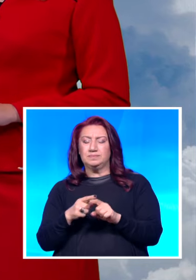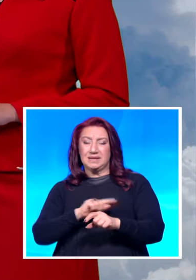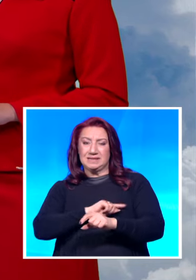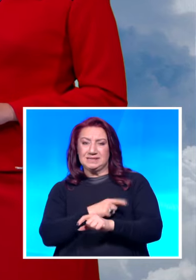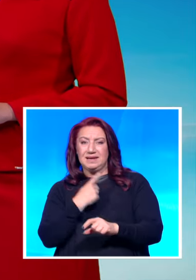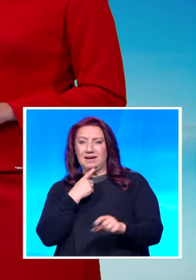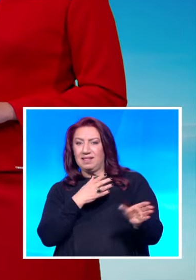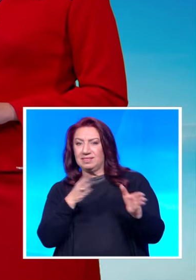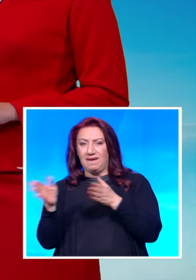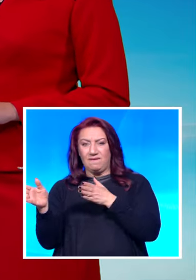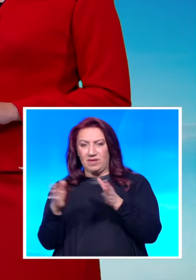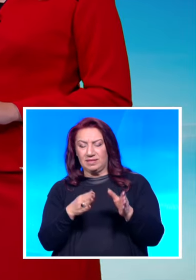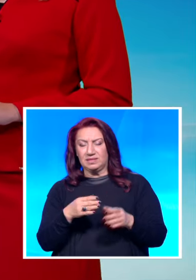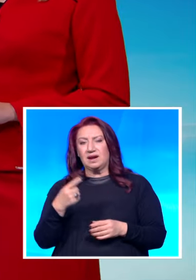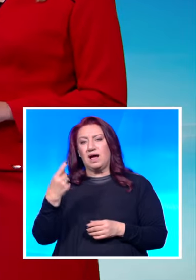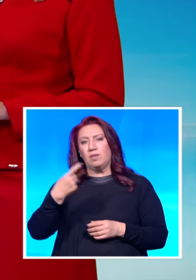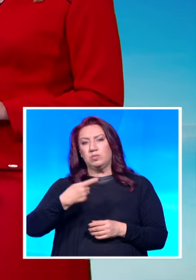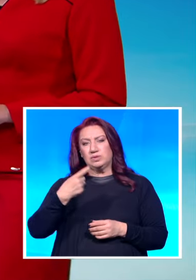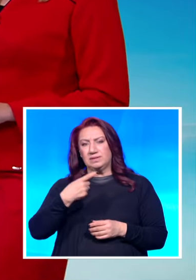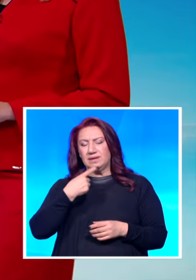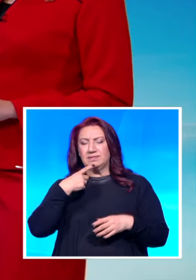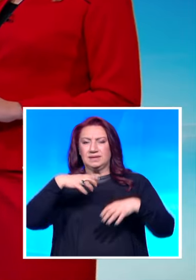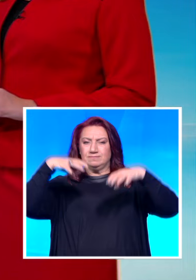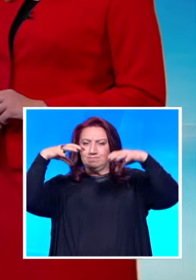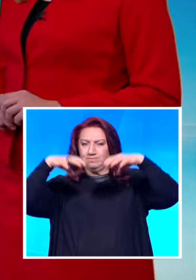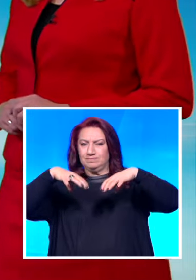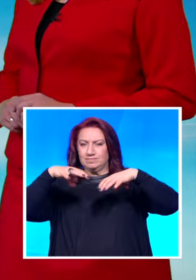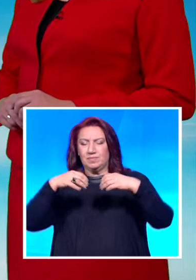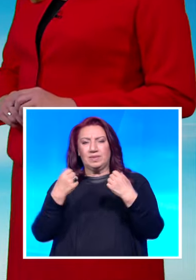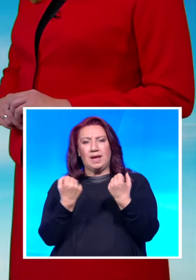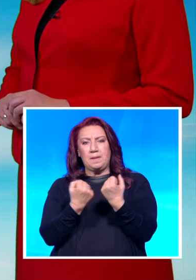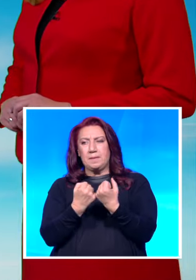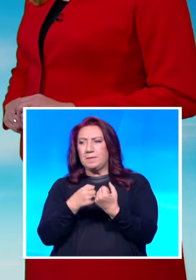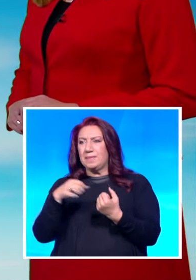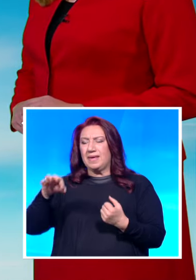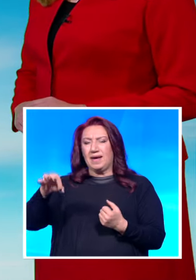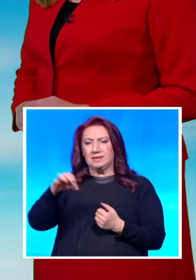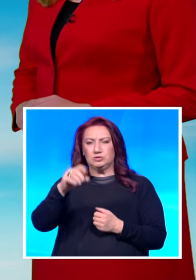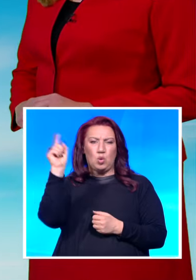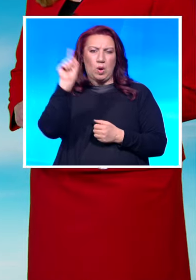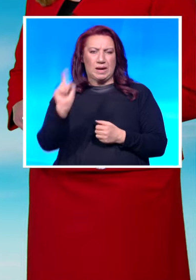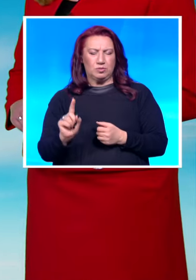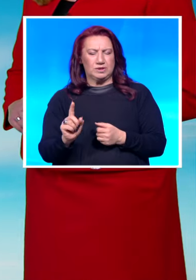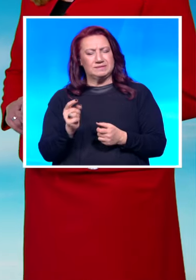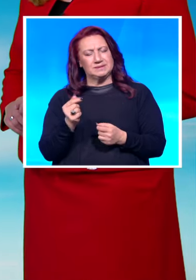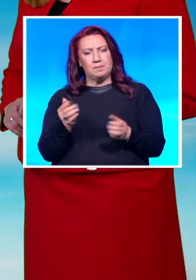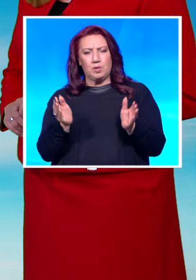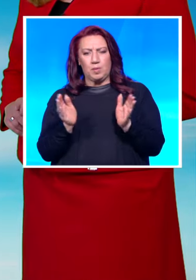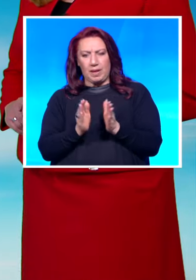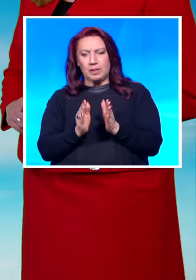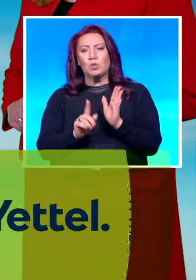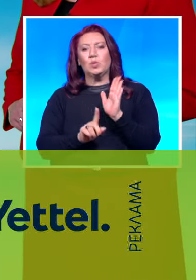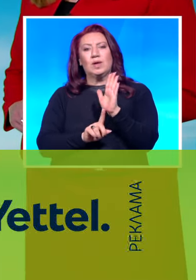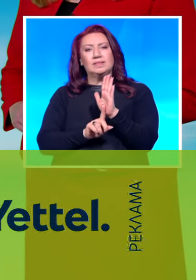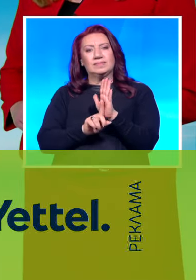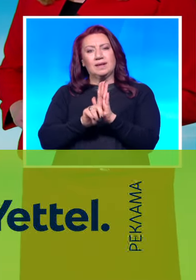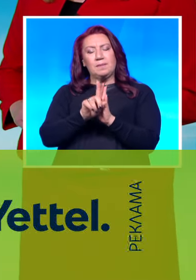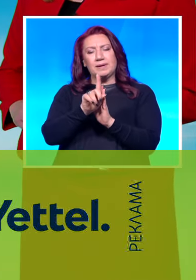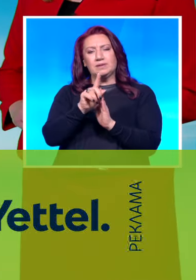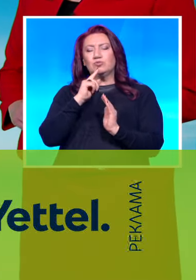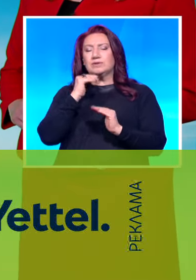В понеделник ще има валежи, местата с гръмотевици обаче ще намалеят, температурите ще се понижат с няколко градуса.